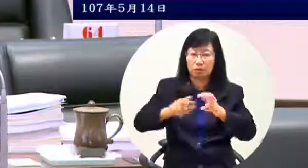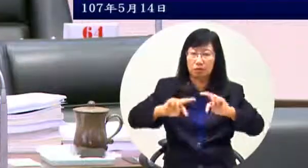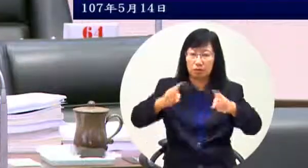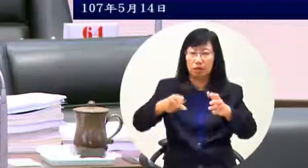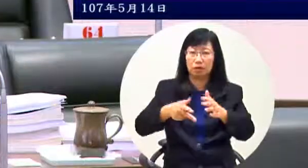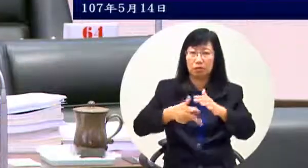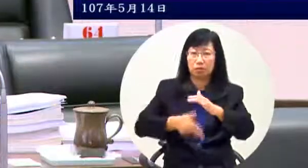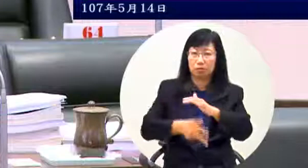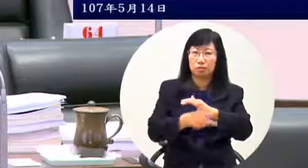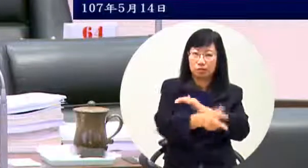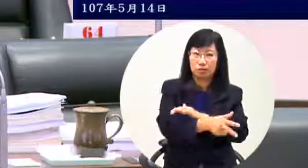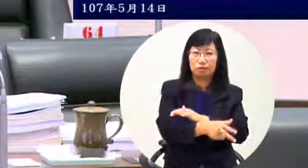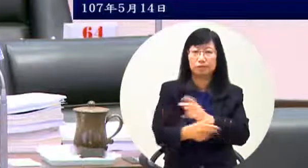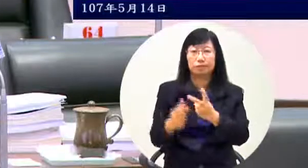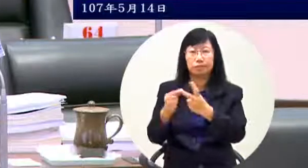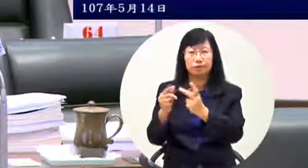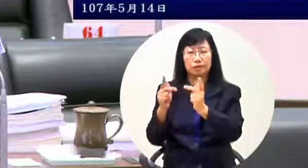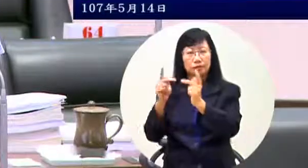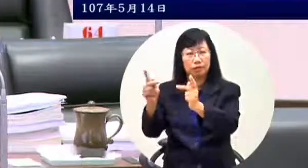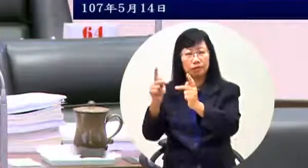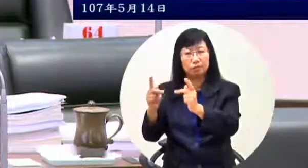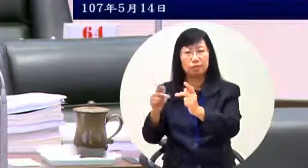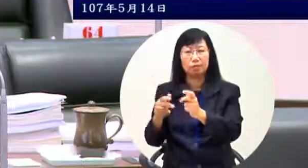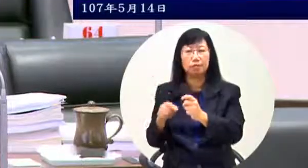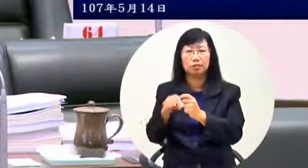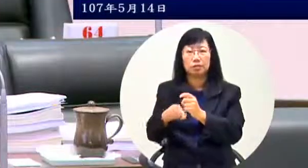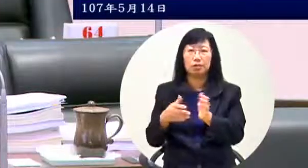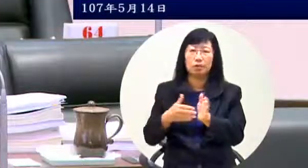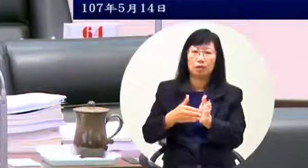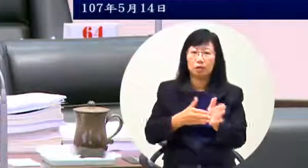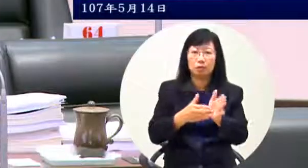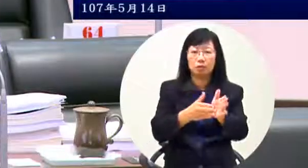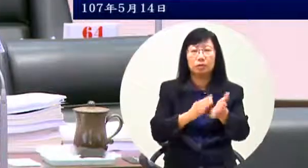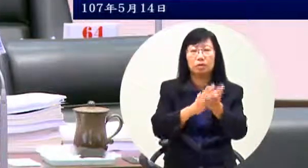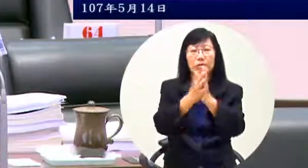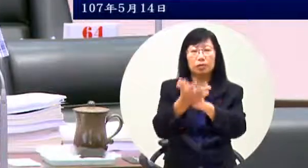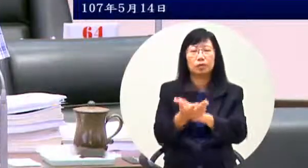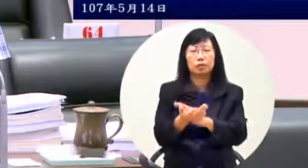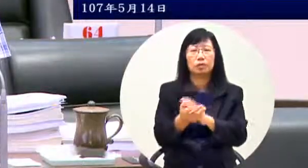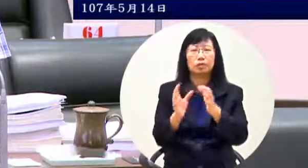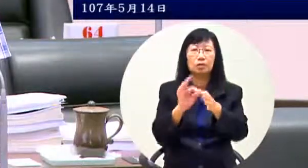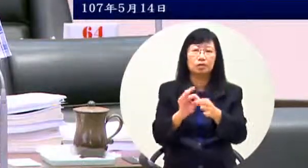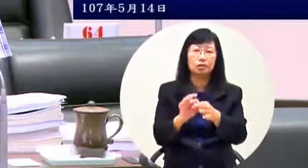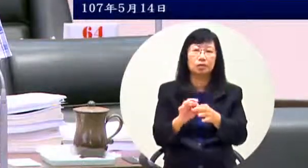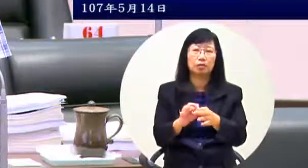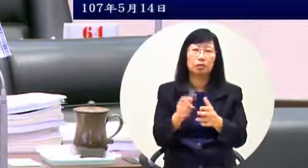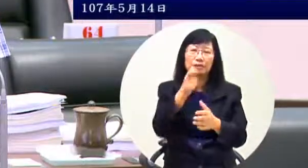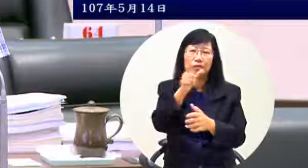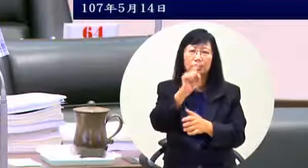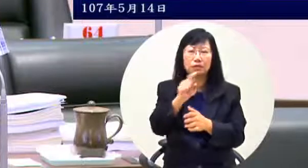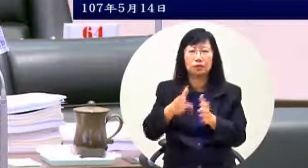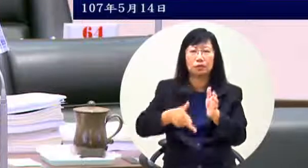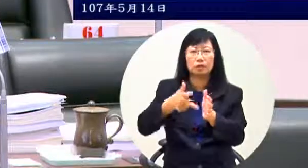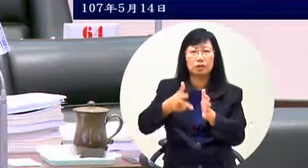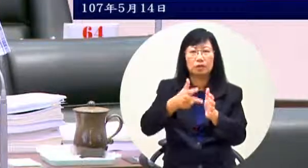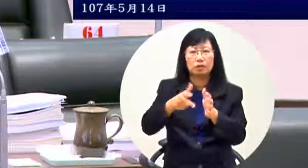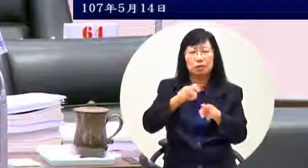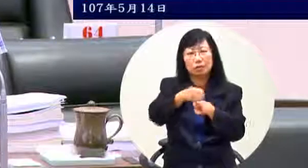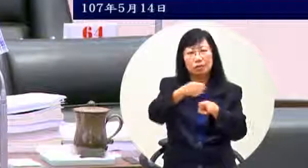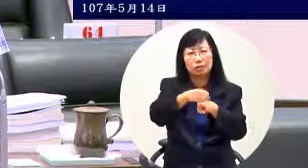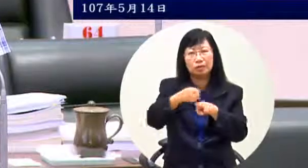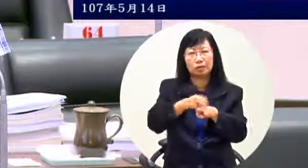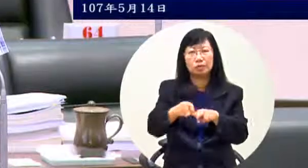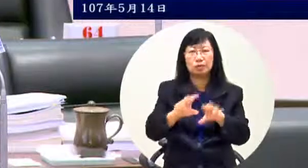轻轨捷运变成什么？就是铁轨地上化，四驱电车，安何不容